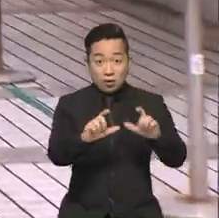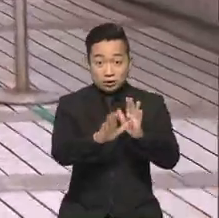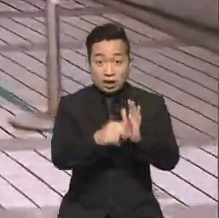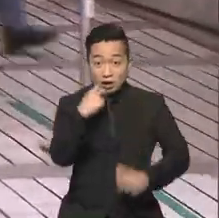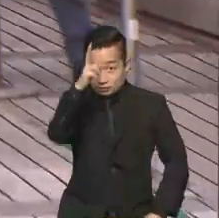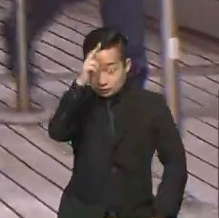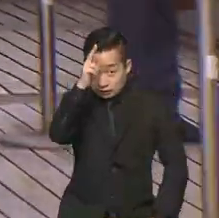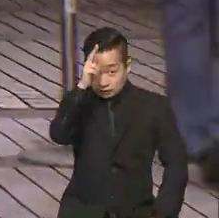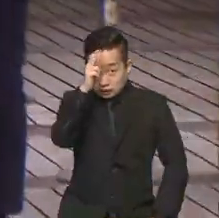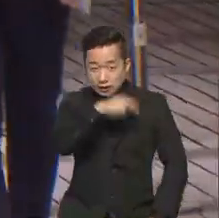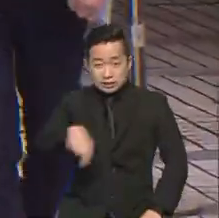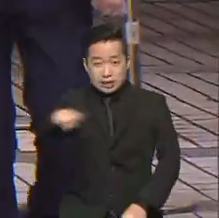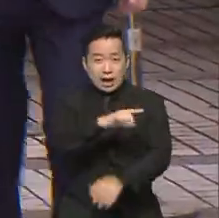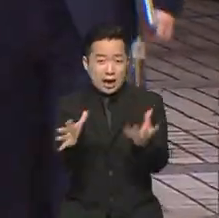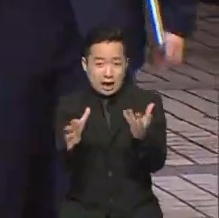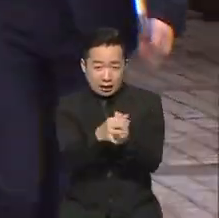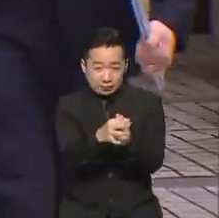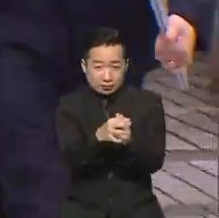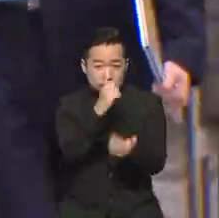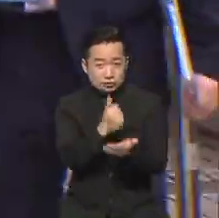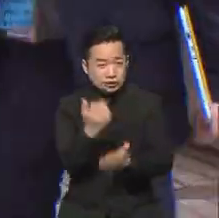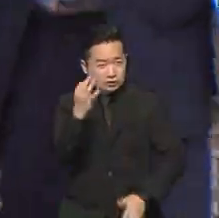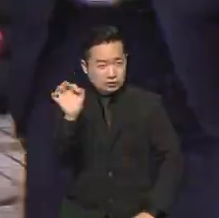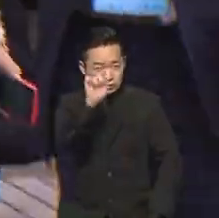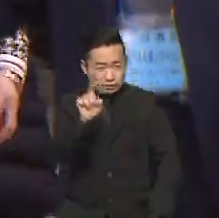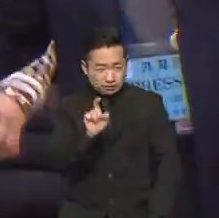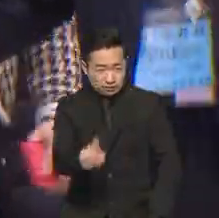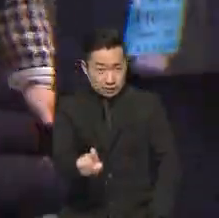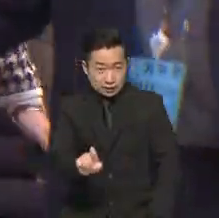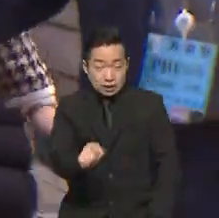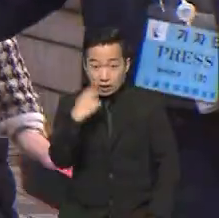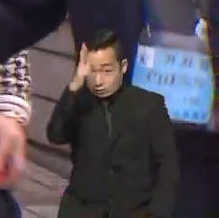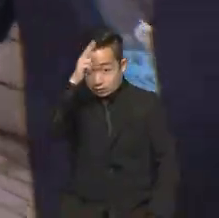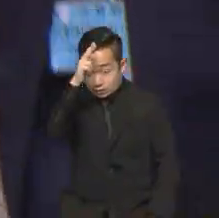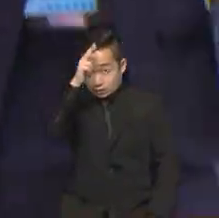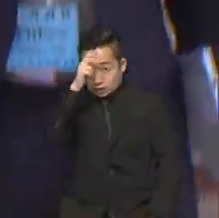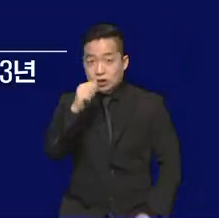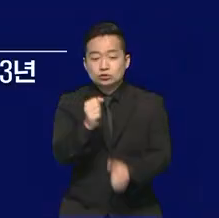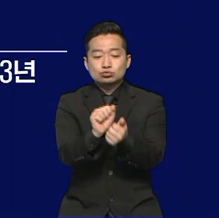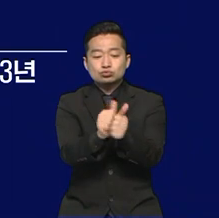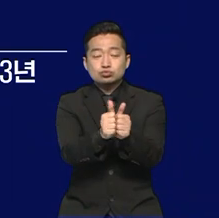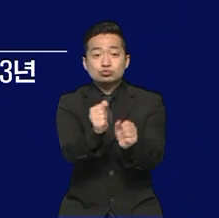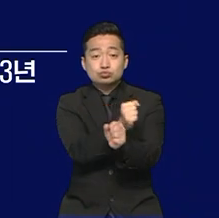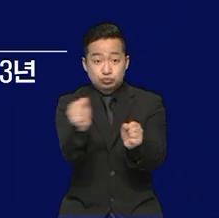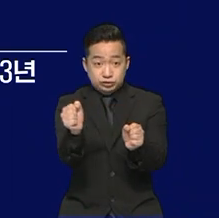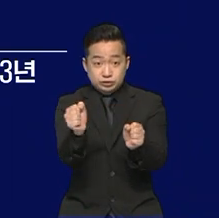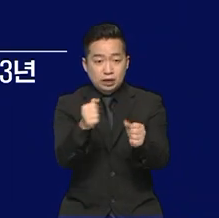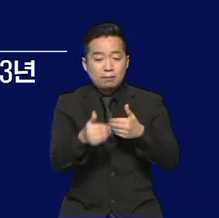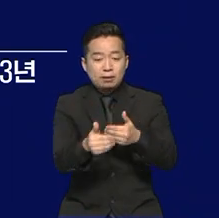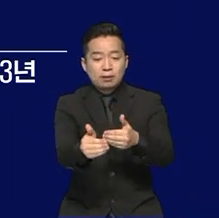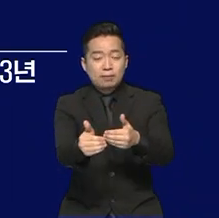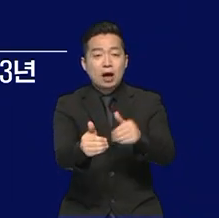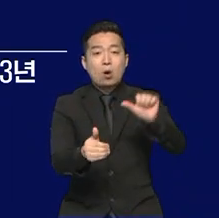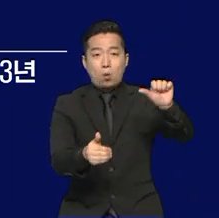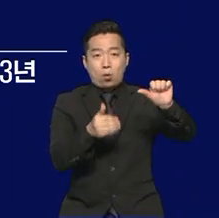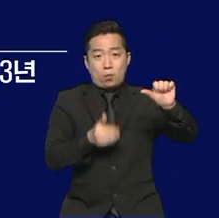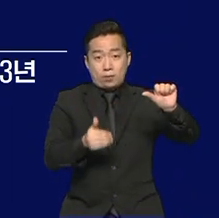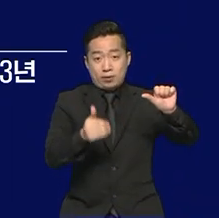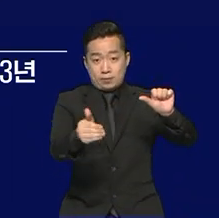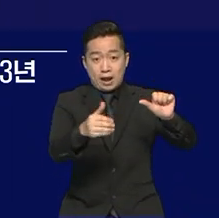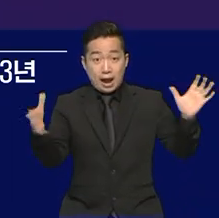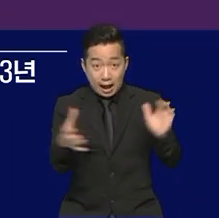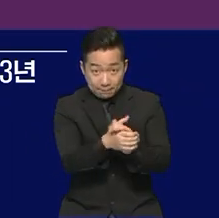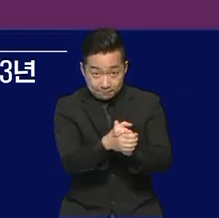주장한 포괄 일죄가 인정되는지 여부였습니다. 검찰은 주가 조작 범행 시기를 5단계로 구분한 뒤 모든 단계를